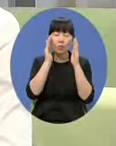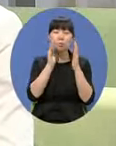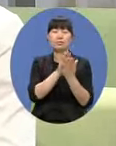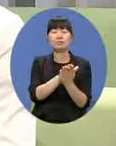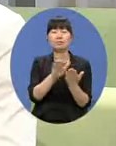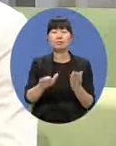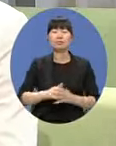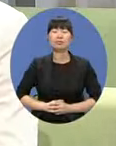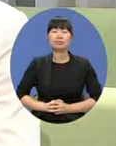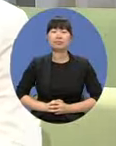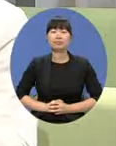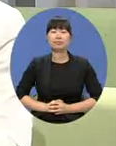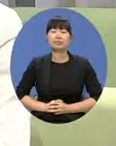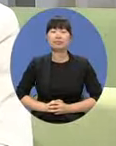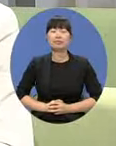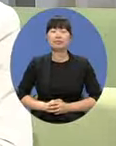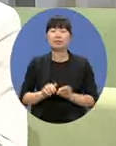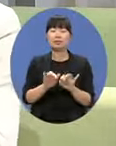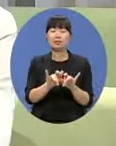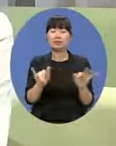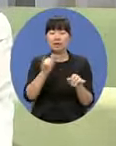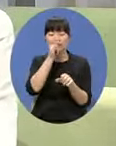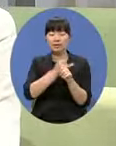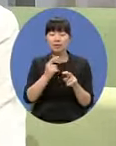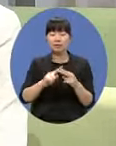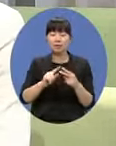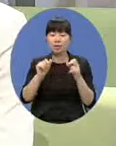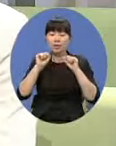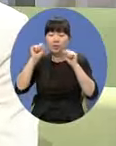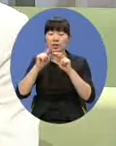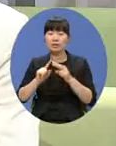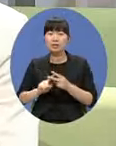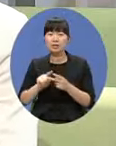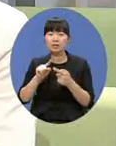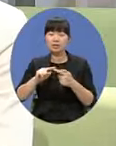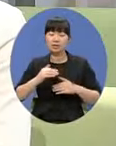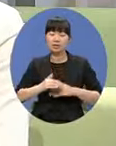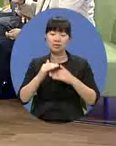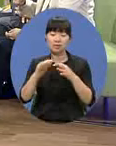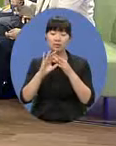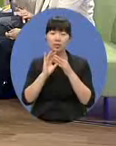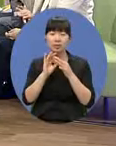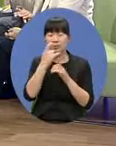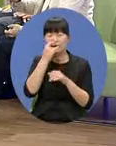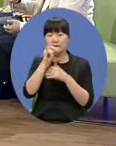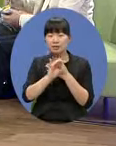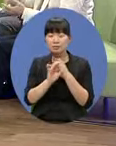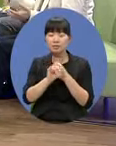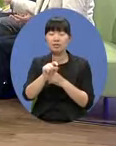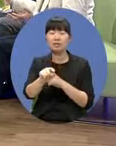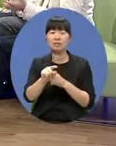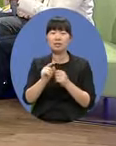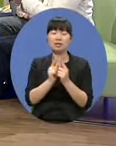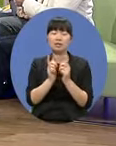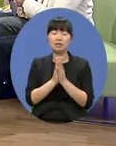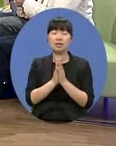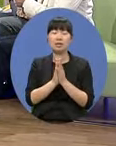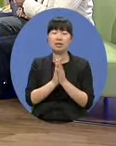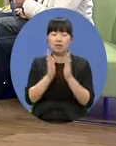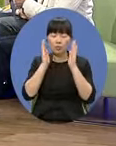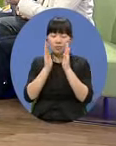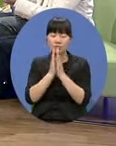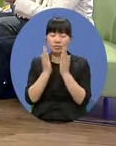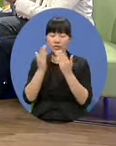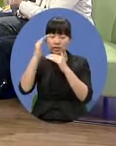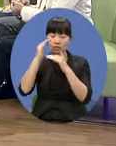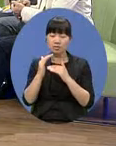과정이잖아요. 예, 그렇죠. 그러니까 피아노를 했던, 운동을 했던 그 과정을 통해서 배운 게 있으면 그거를 실제로 교과 과정에서